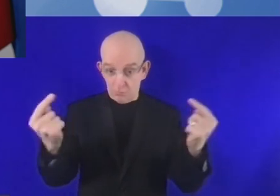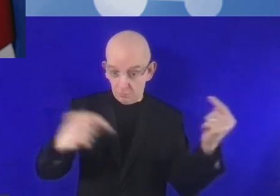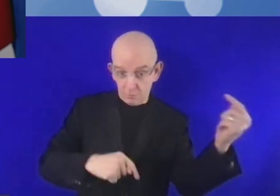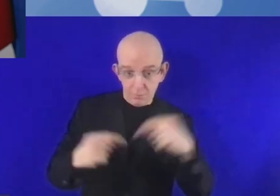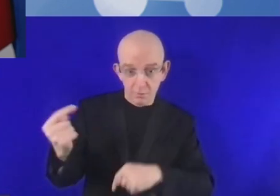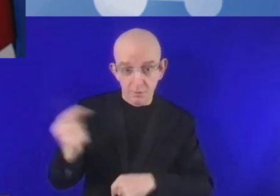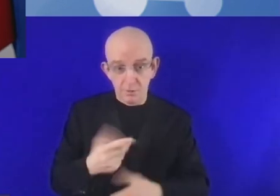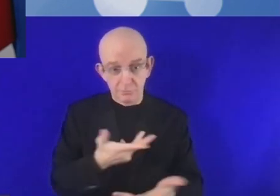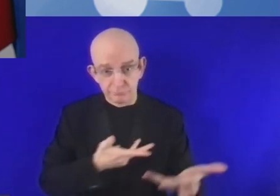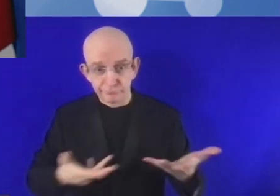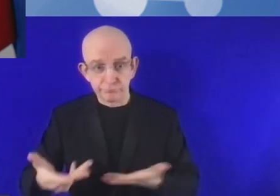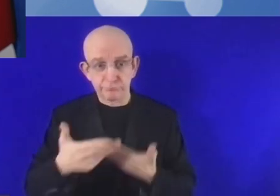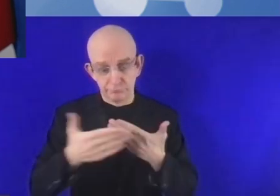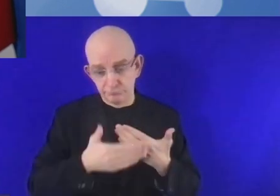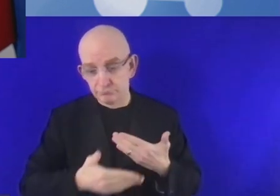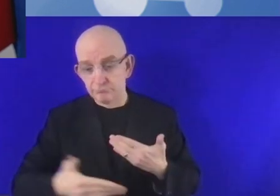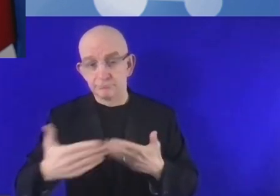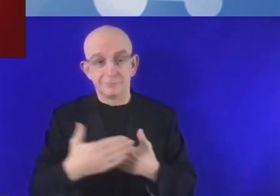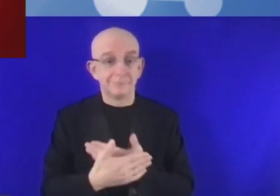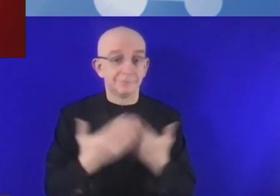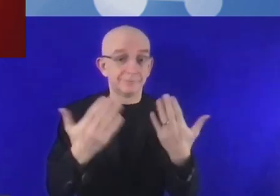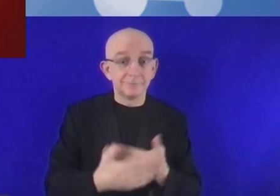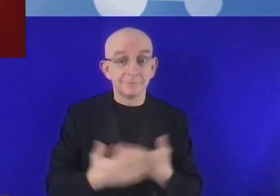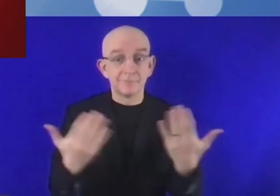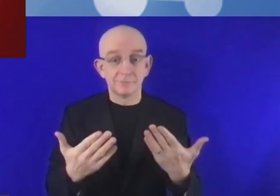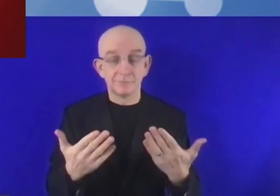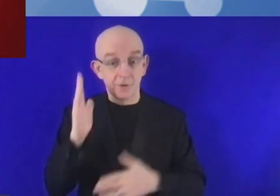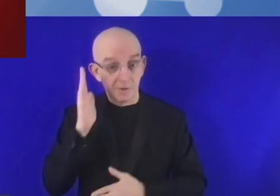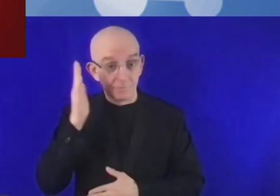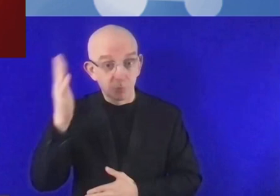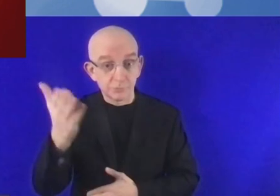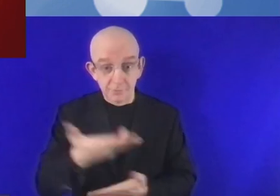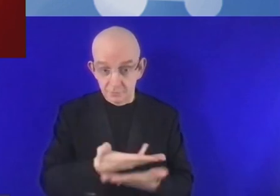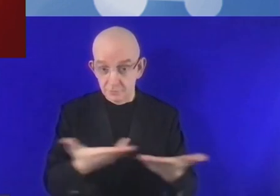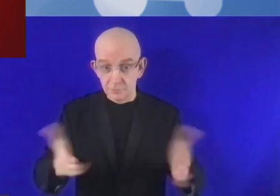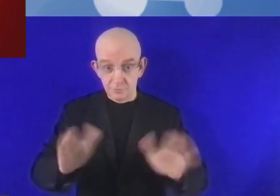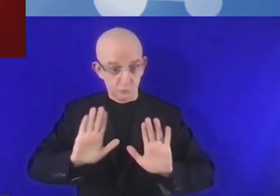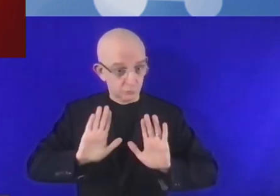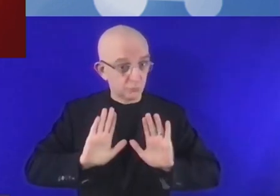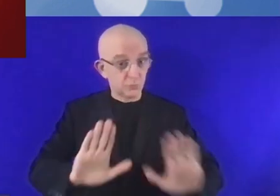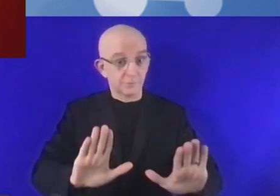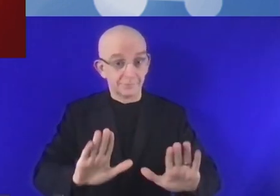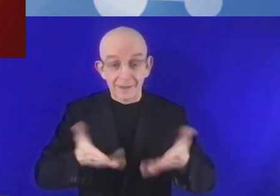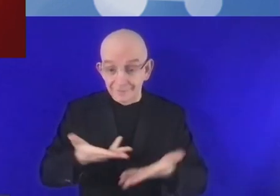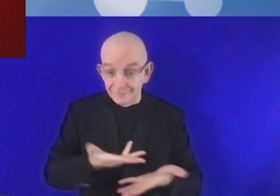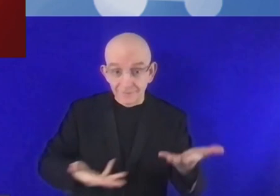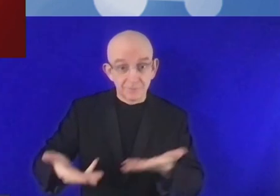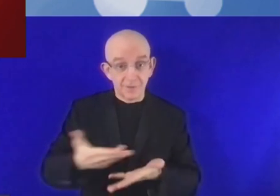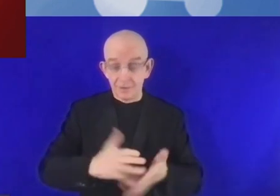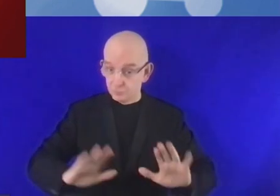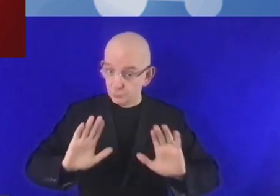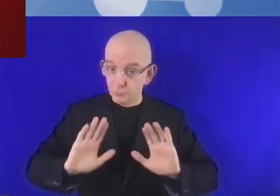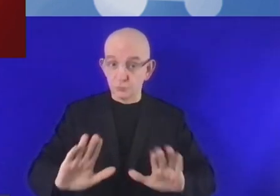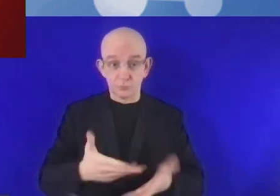głos jest wyjątkowo ważny i będzie przedmiotem debat toczących się tutaj w Katowicach w trakcie kolejnych